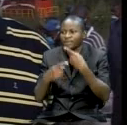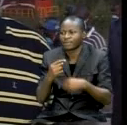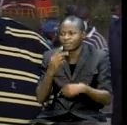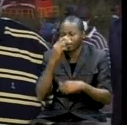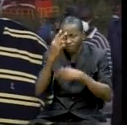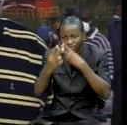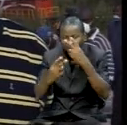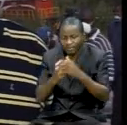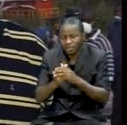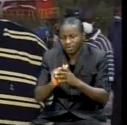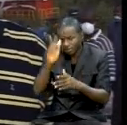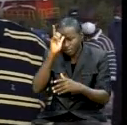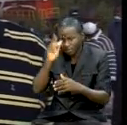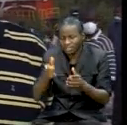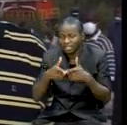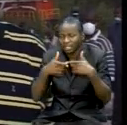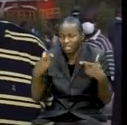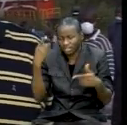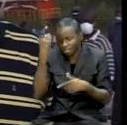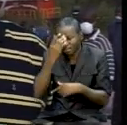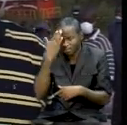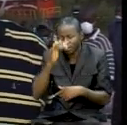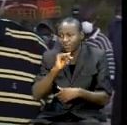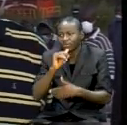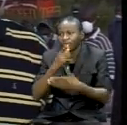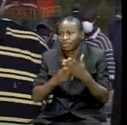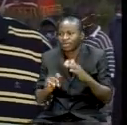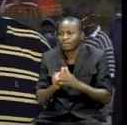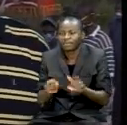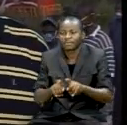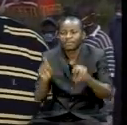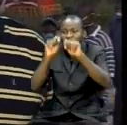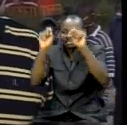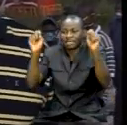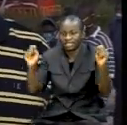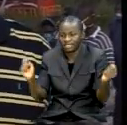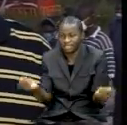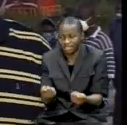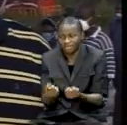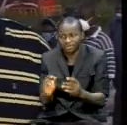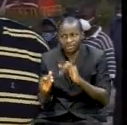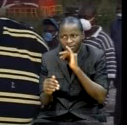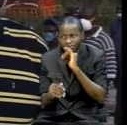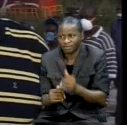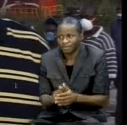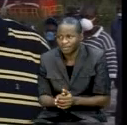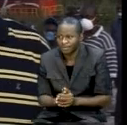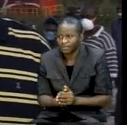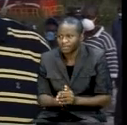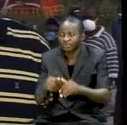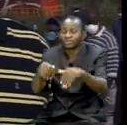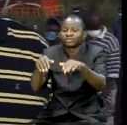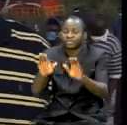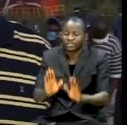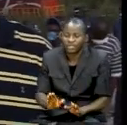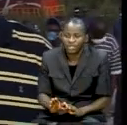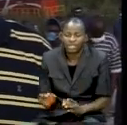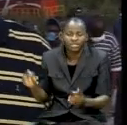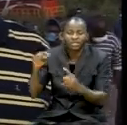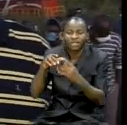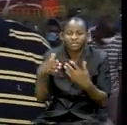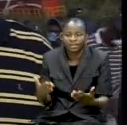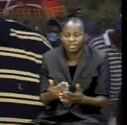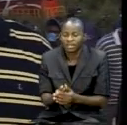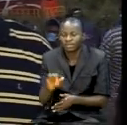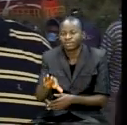eu un Mingi, ça, il y a eu un peu de temps, il y a eu un peu de temps. On a eu 20, on a eu 15, on a eu 80, on a eu 80, on a eu